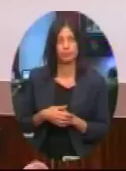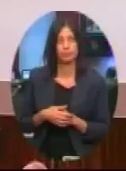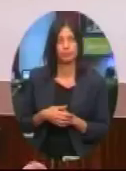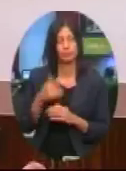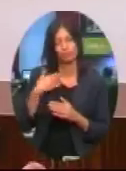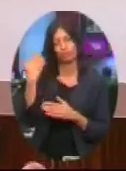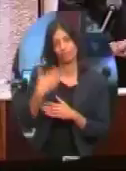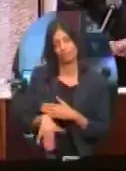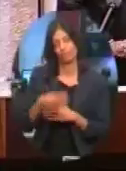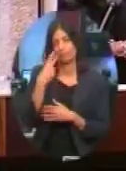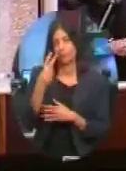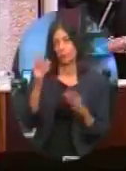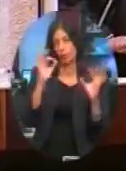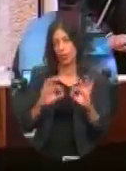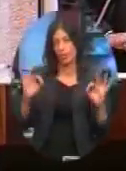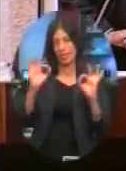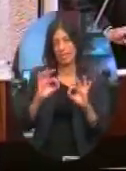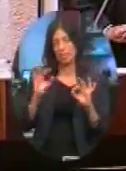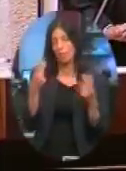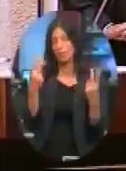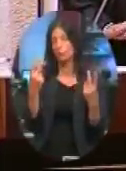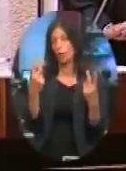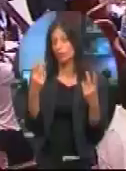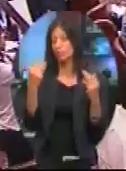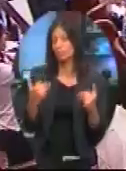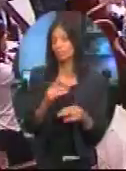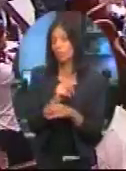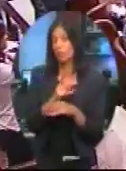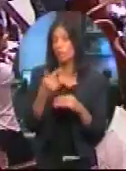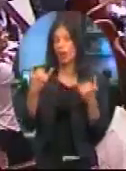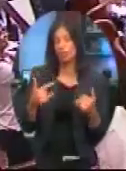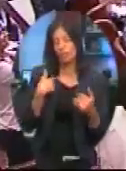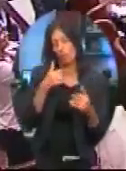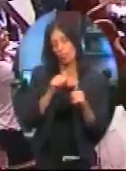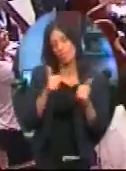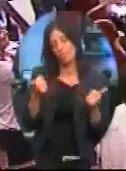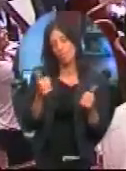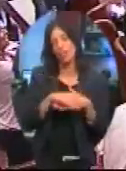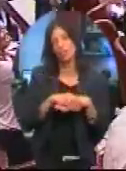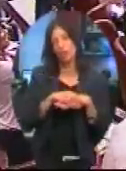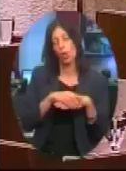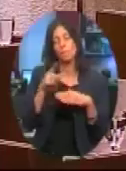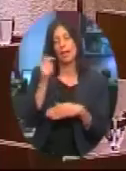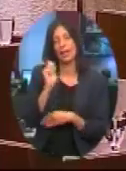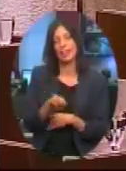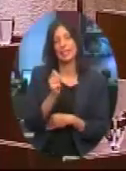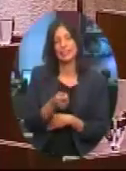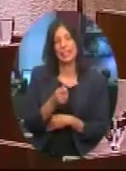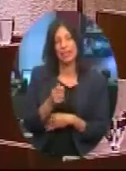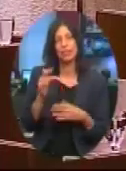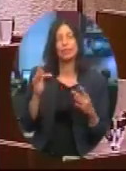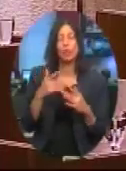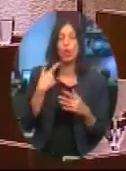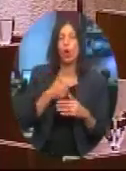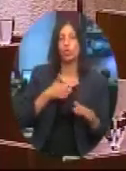בסיומו של הביקור הטקסי אך כה משמעותי בעת הזאת, מוכרג'י נפרד לשלום עם מליאת הכנסת, בעוד ראש הממשלה נתניהו